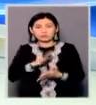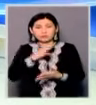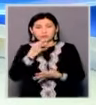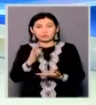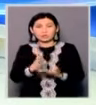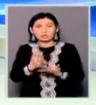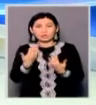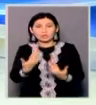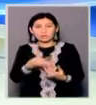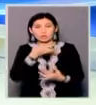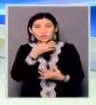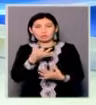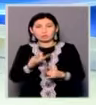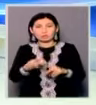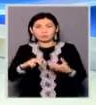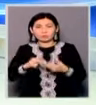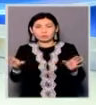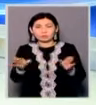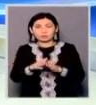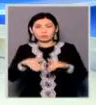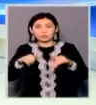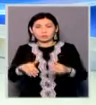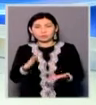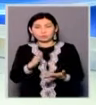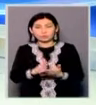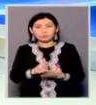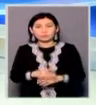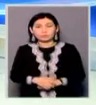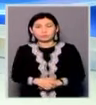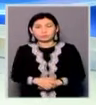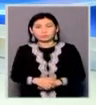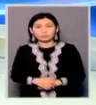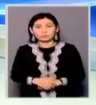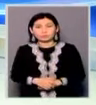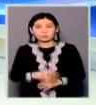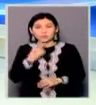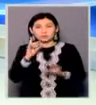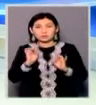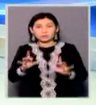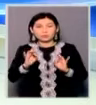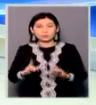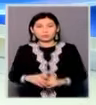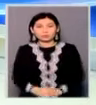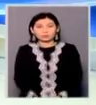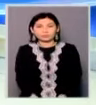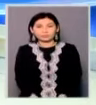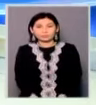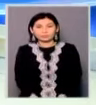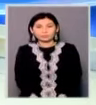олар. Ал жауаптылар айтылған мәселелердің барлығы да оң шешілетіндігін жеткізді. Әрісін әріптесім Сандықтың Нұргүл тарқатсын.